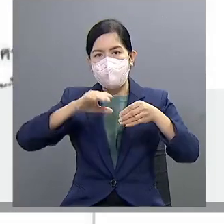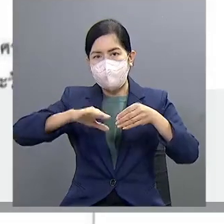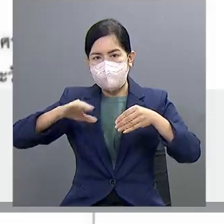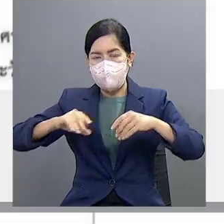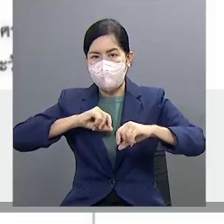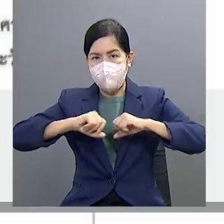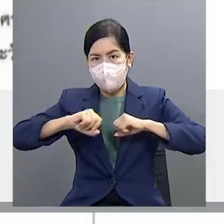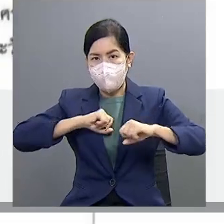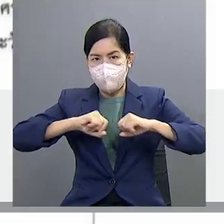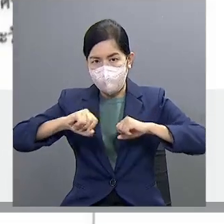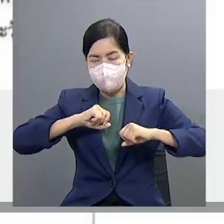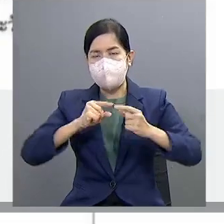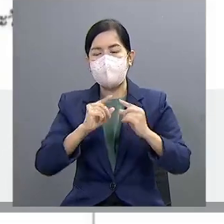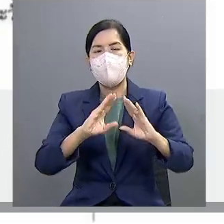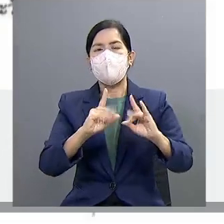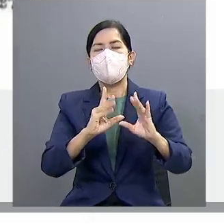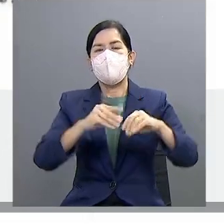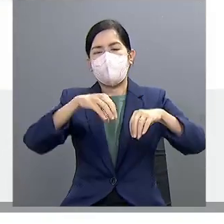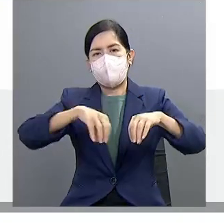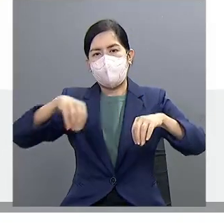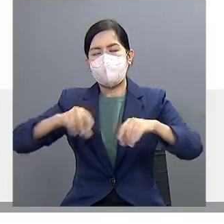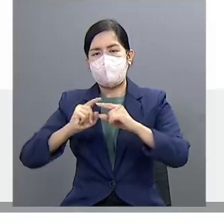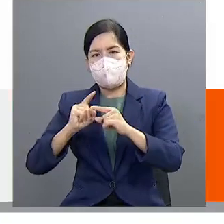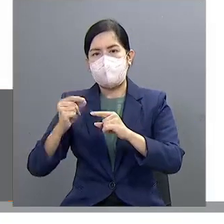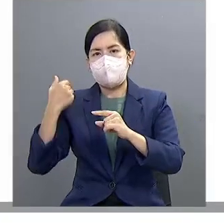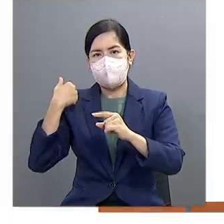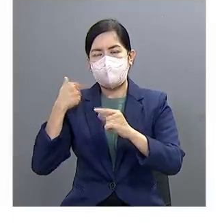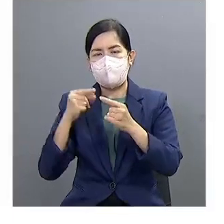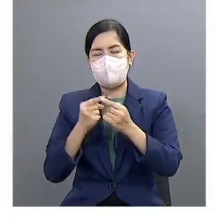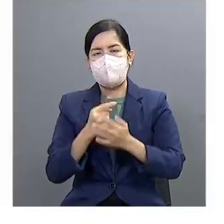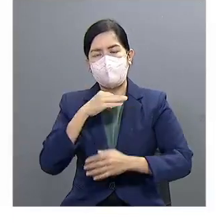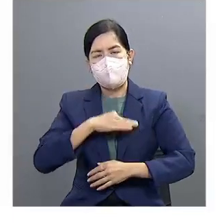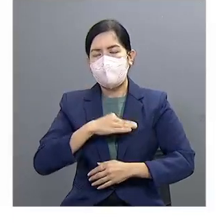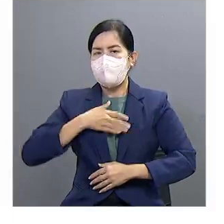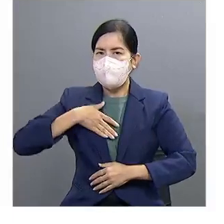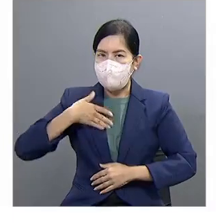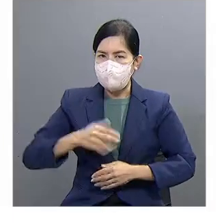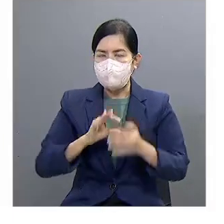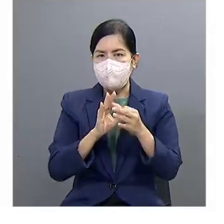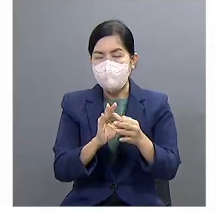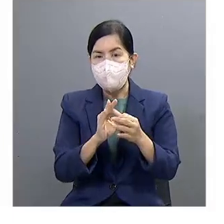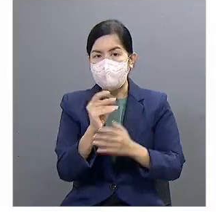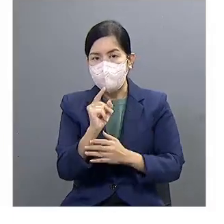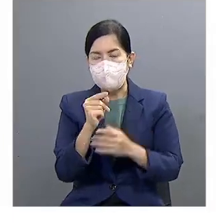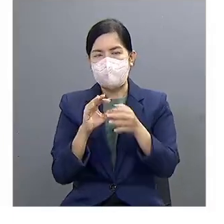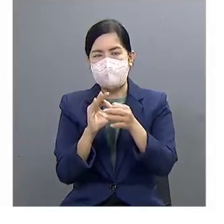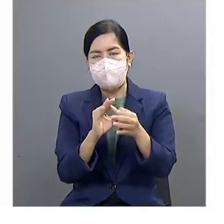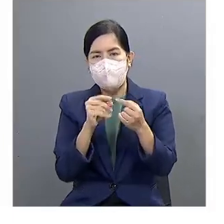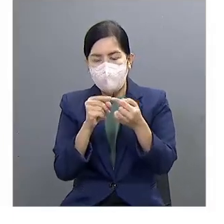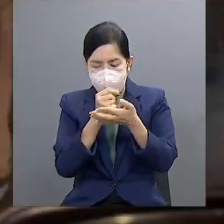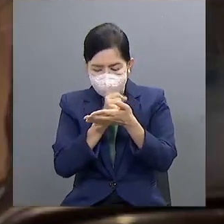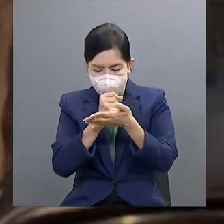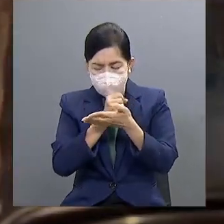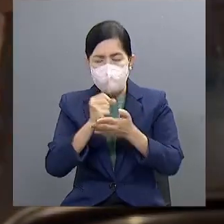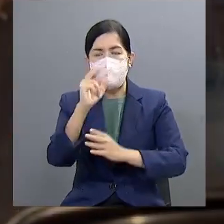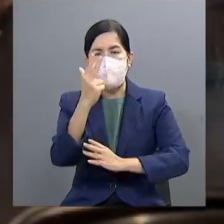เด็กแห่งประเทศไทยค่ะที่ร่วมกันสะท้อนข้อกังวลต่อผลกระทบกัญชาต่อเด็กและวัยรุ่นถึงแม้จะมีประกาศก